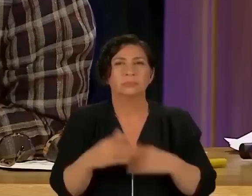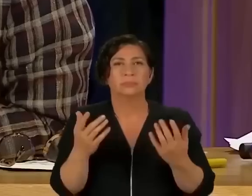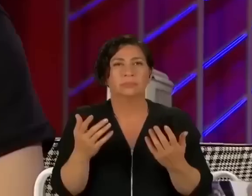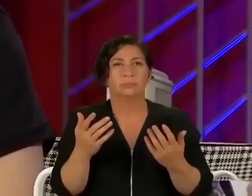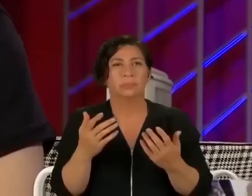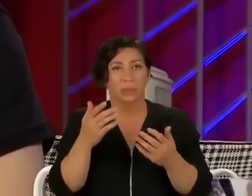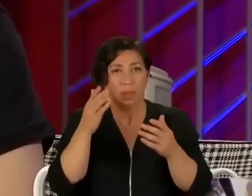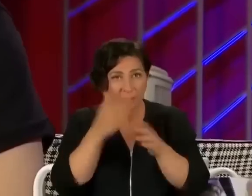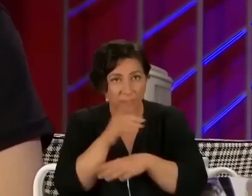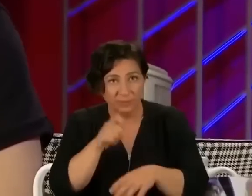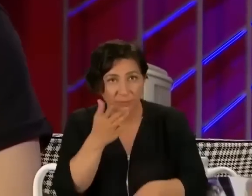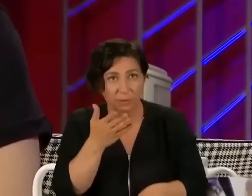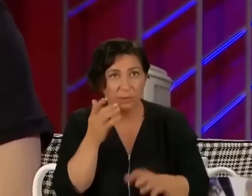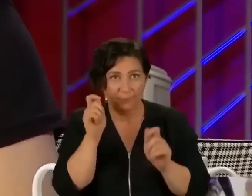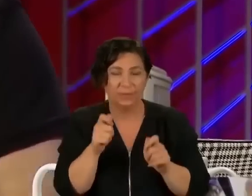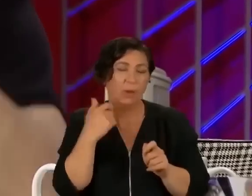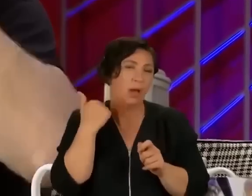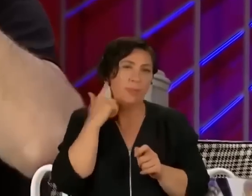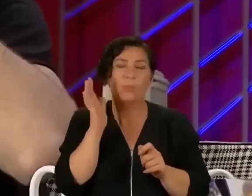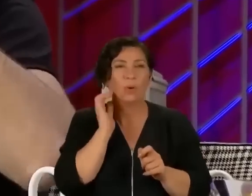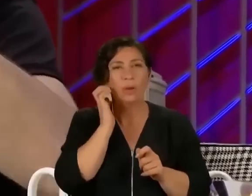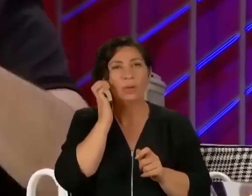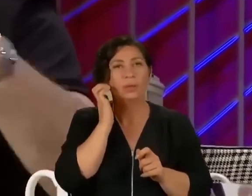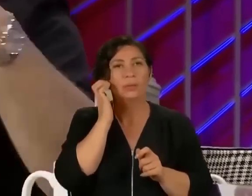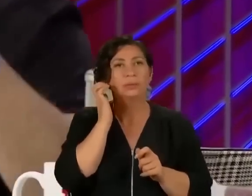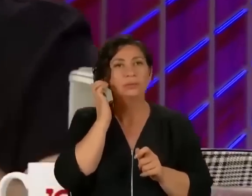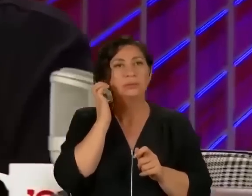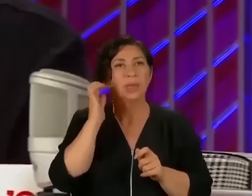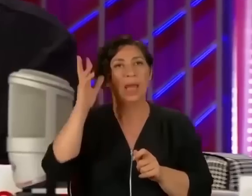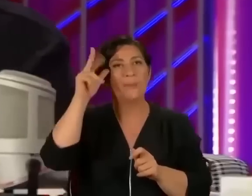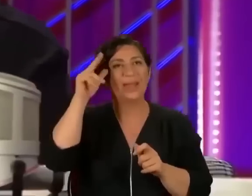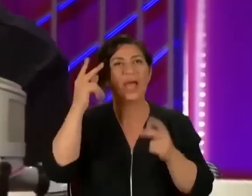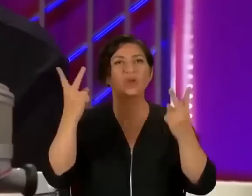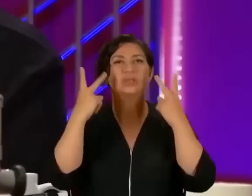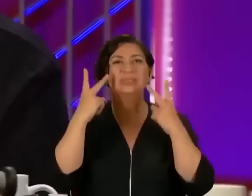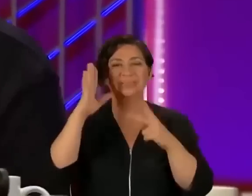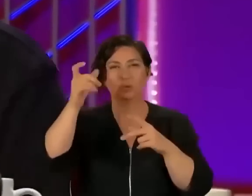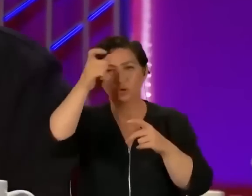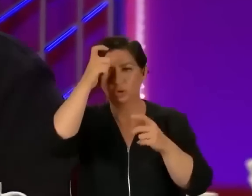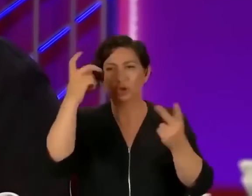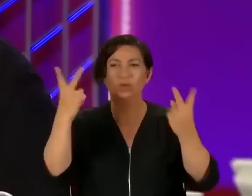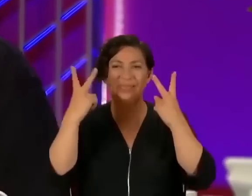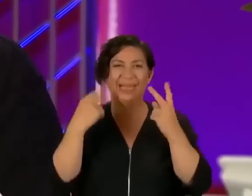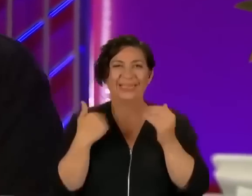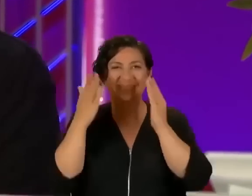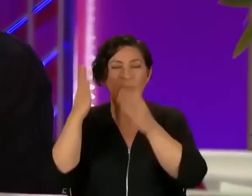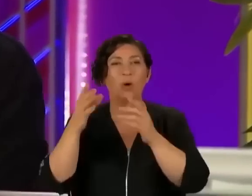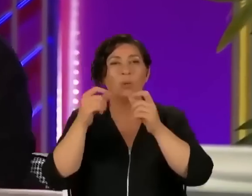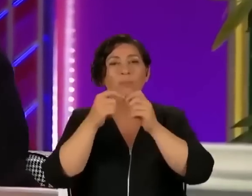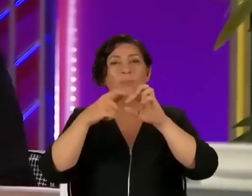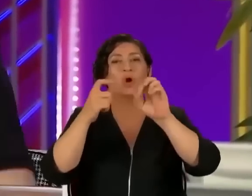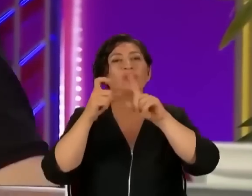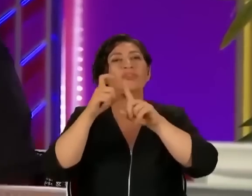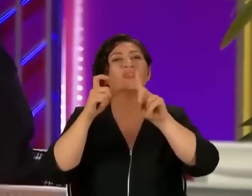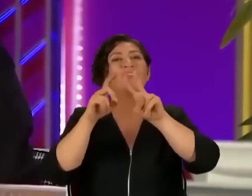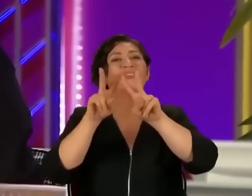Yani hakikaten yaptın mı bunu? Evet yani şöyle bir şey yaptım. Hani orada Amerika'ya gösteriye gittiğimde normal Türklere gösteri varken Broadway Comedy